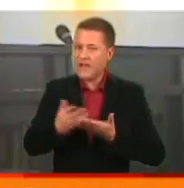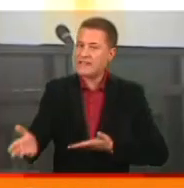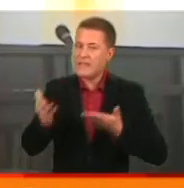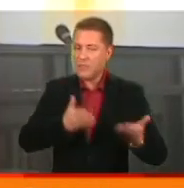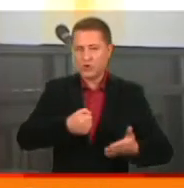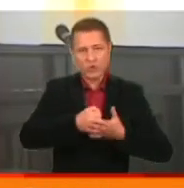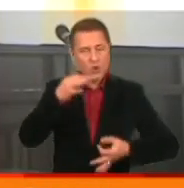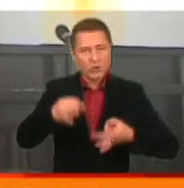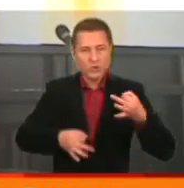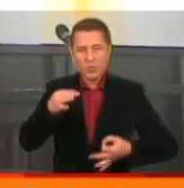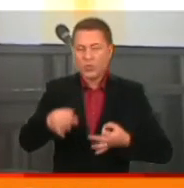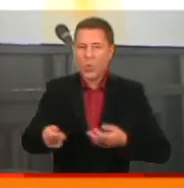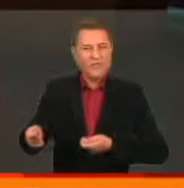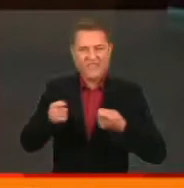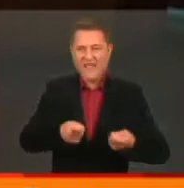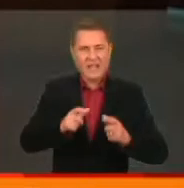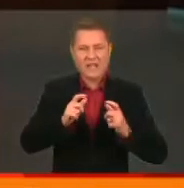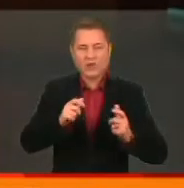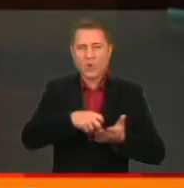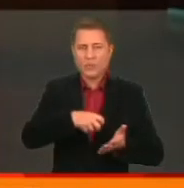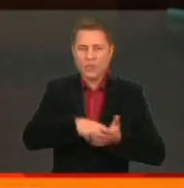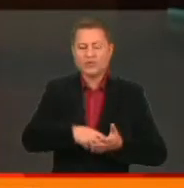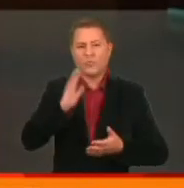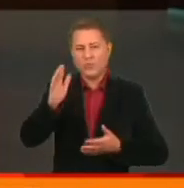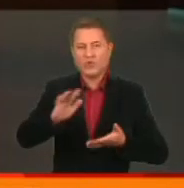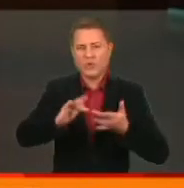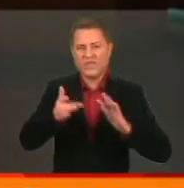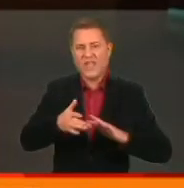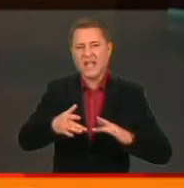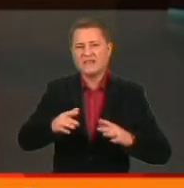більше поштою не надходитимуть. Їх виставлятимуть на сайтах.